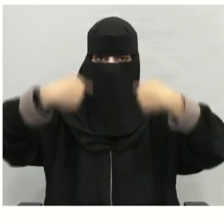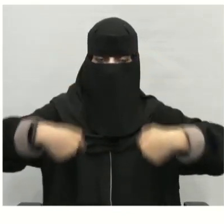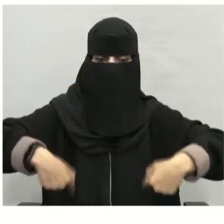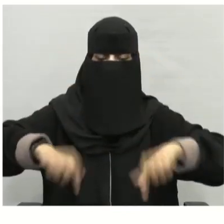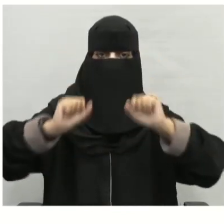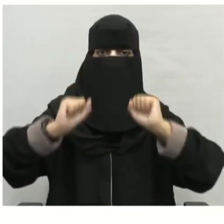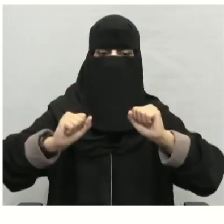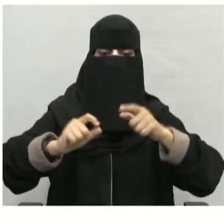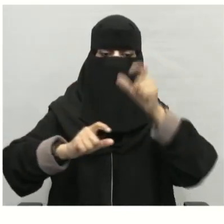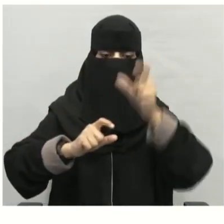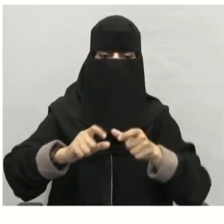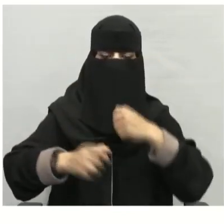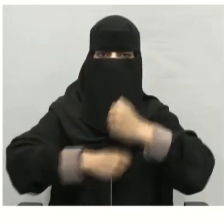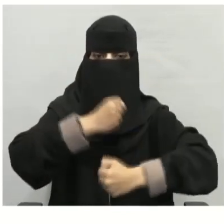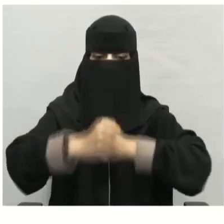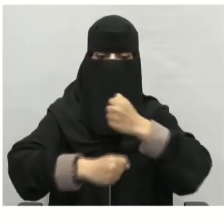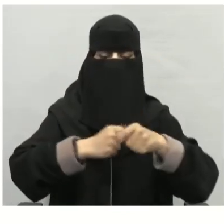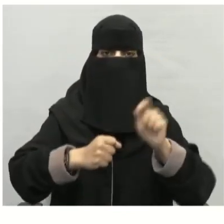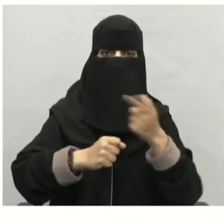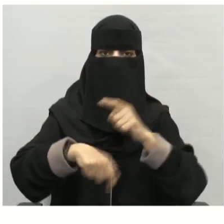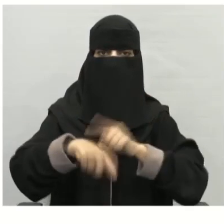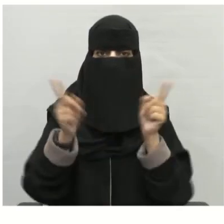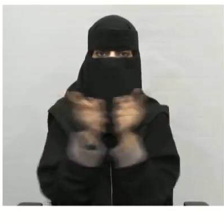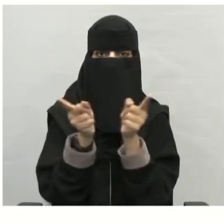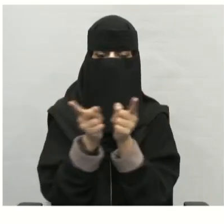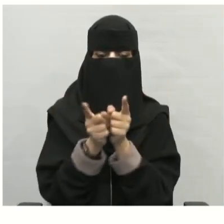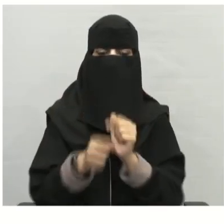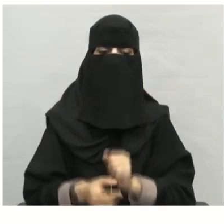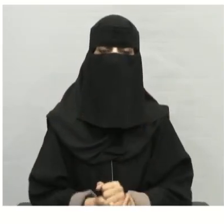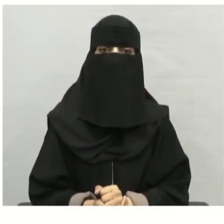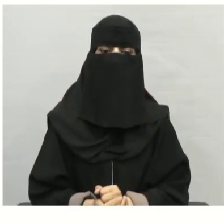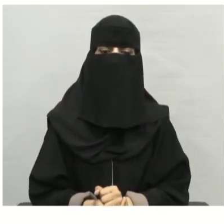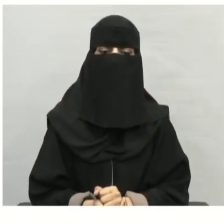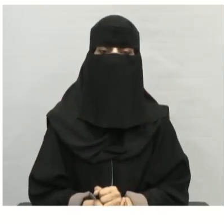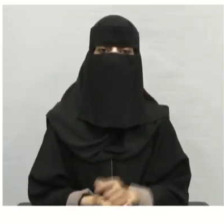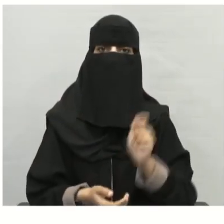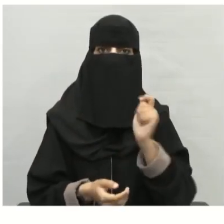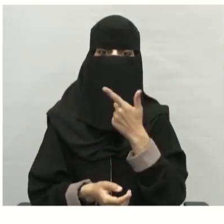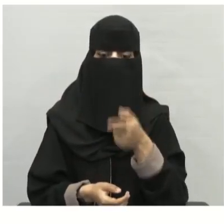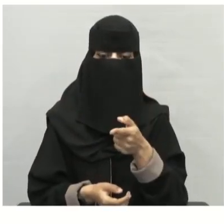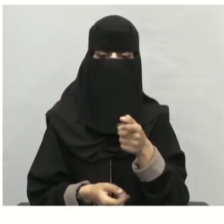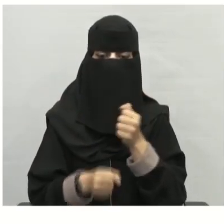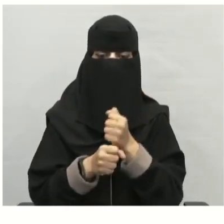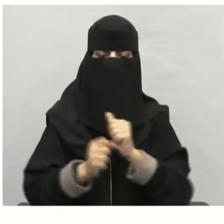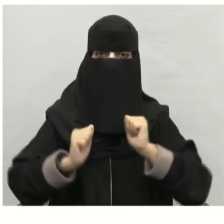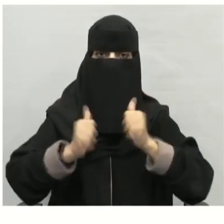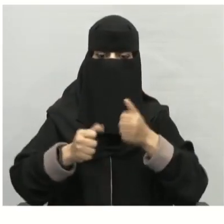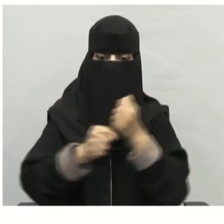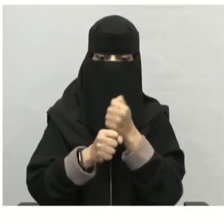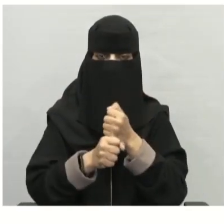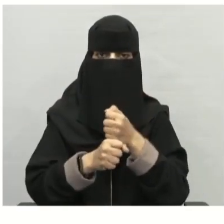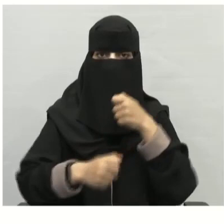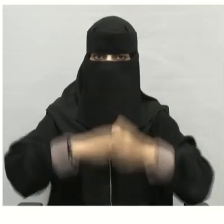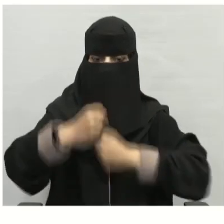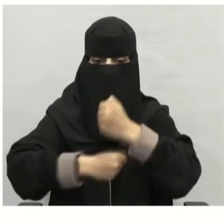قدره الفرد على اداء الحركات في اقصى مدى السرعه وهي القدره على